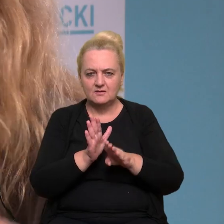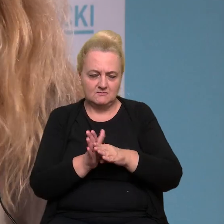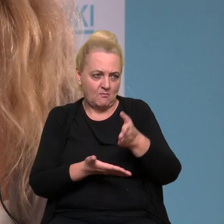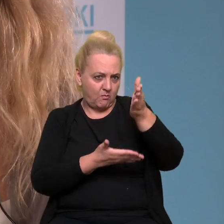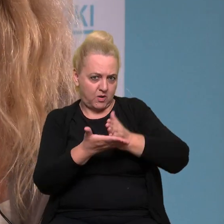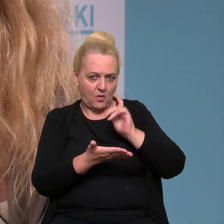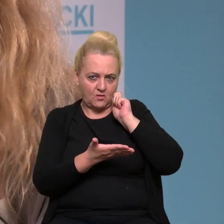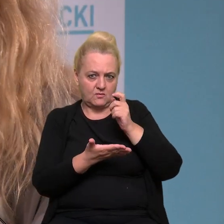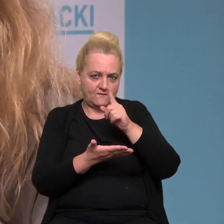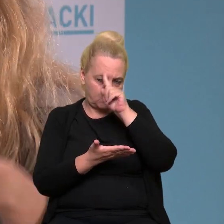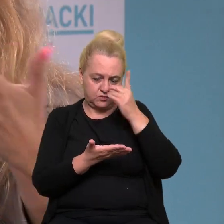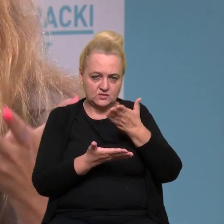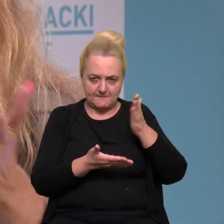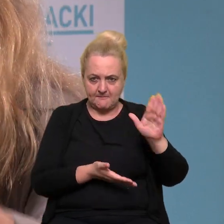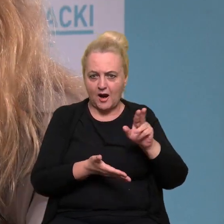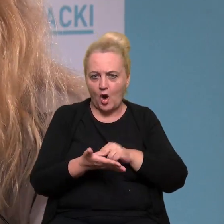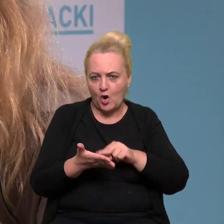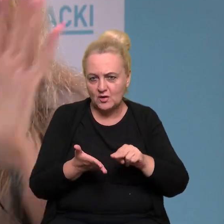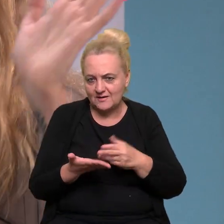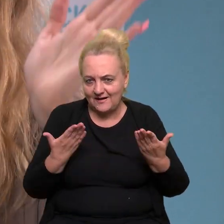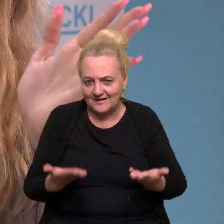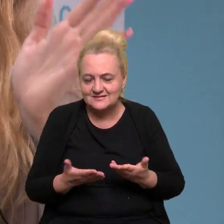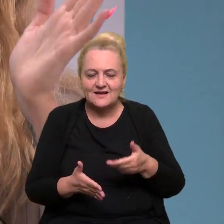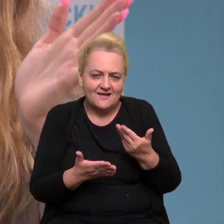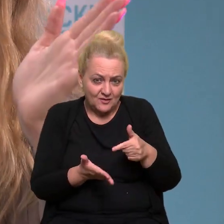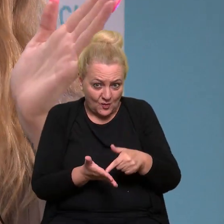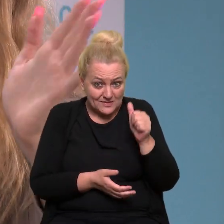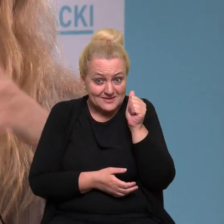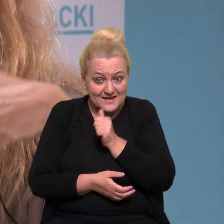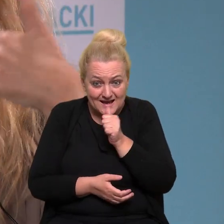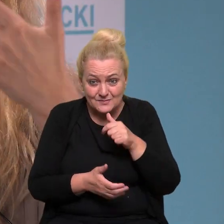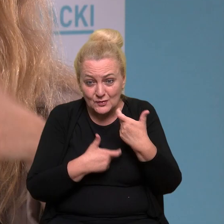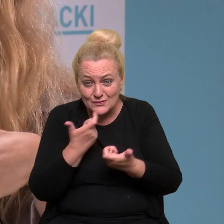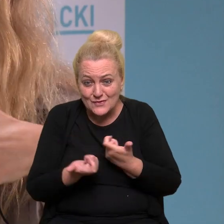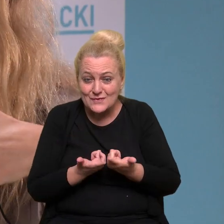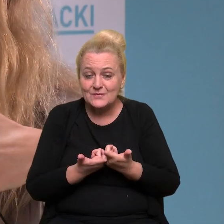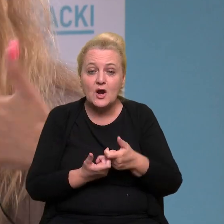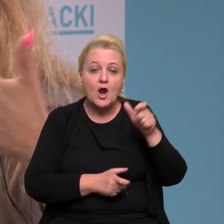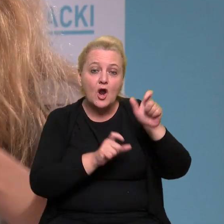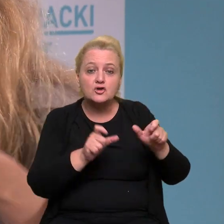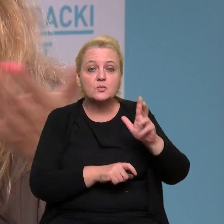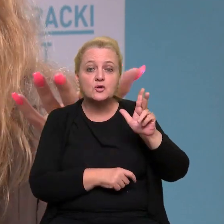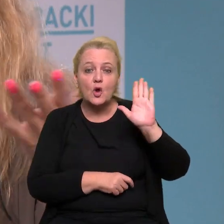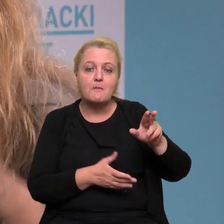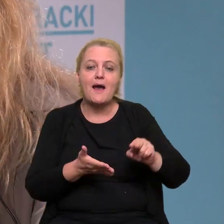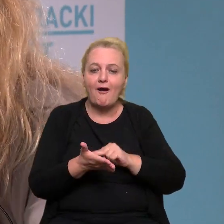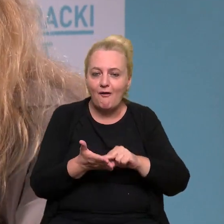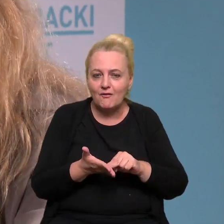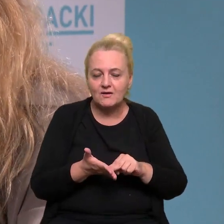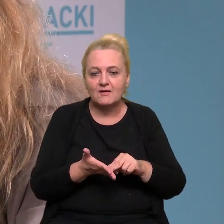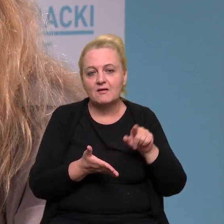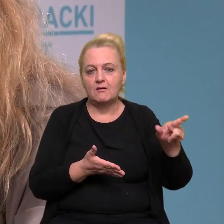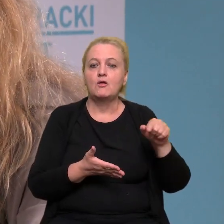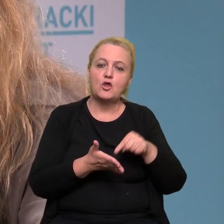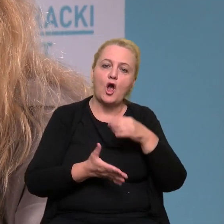menstruację. I z tego się robi takie tajemnice, że te osoby, które akurat mają menstruację, nie chcą